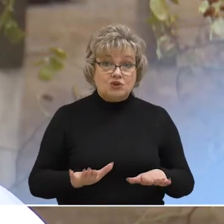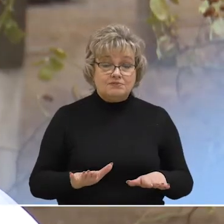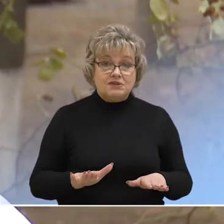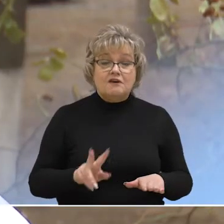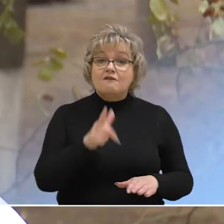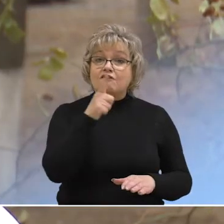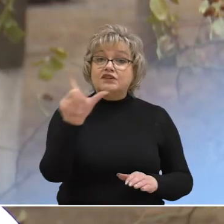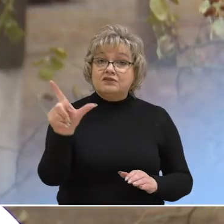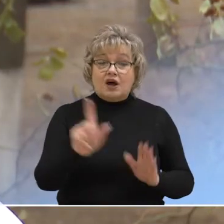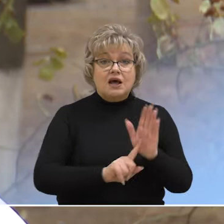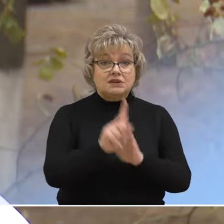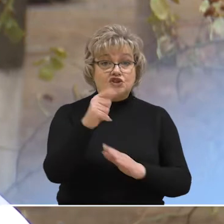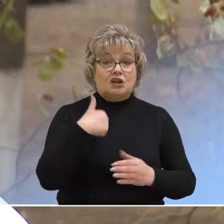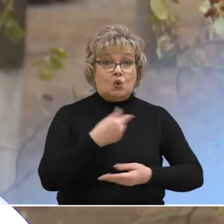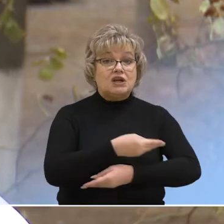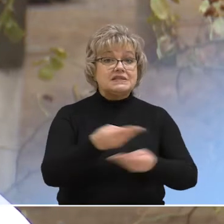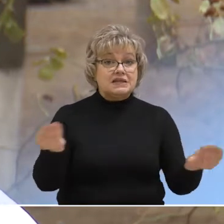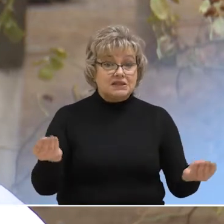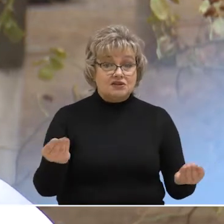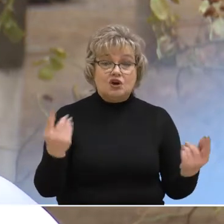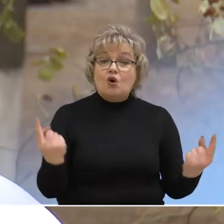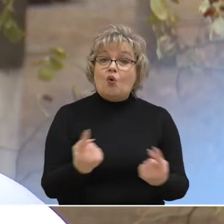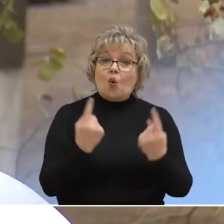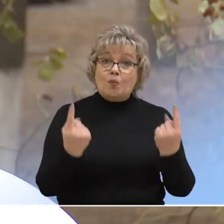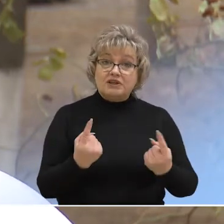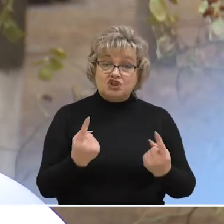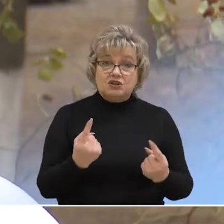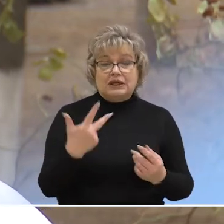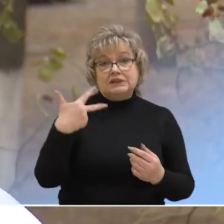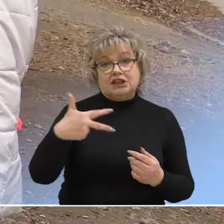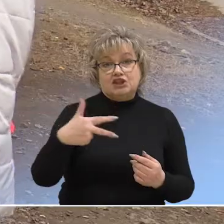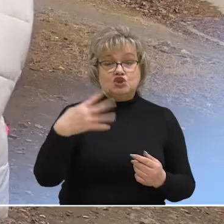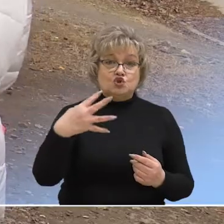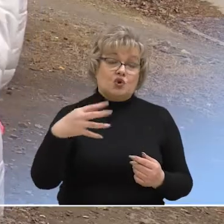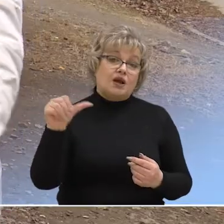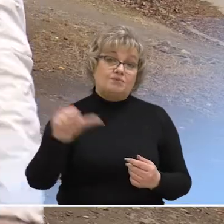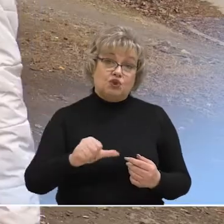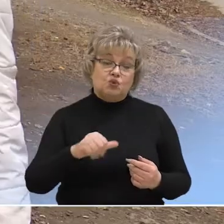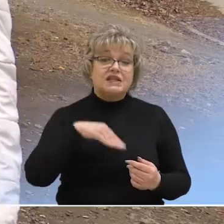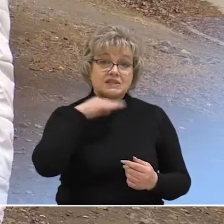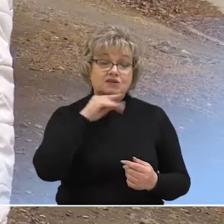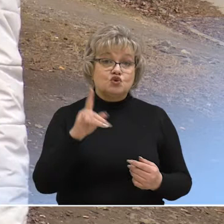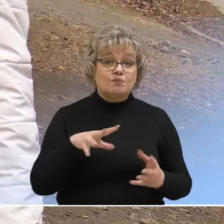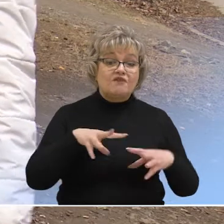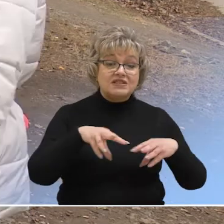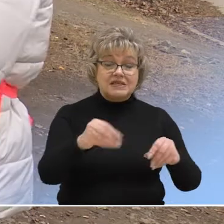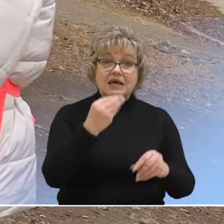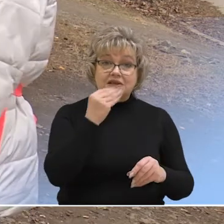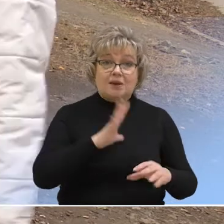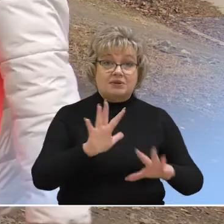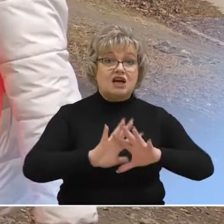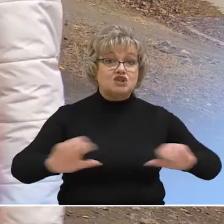2 часа дня, начало у нас раздача. Обычно 30-40 минут достаточно для того, чтобы вся еда была